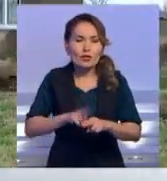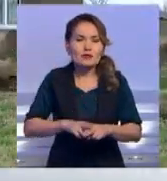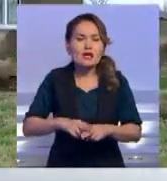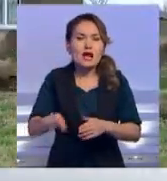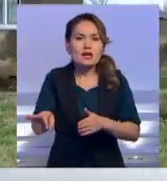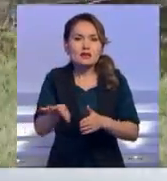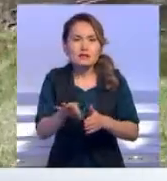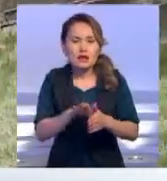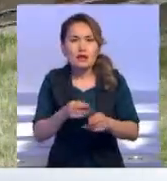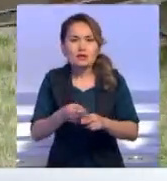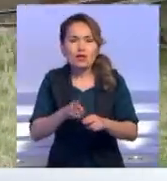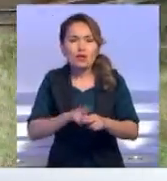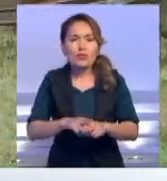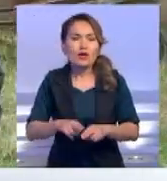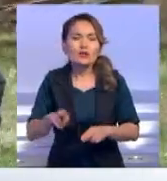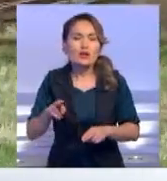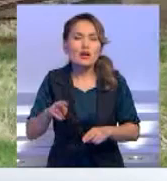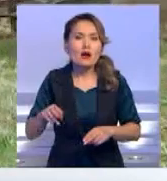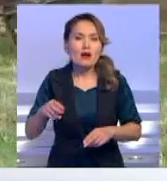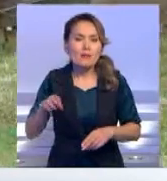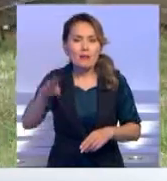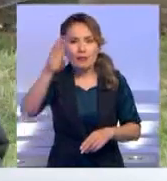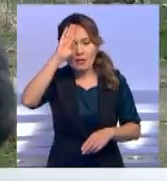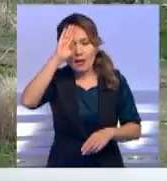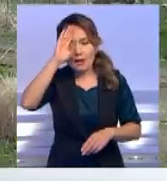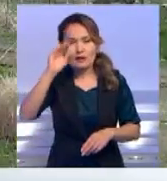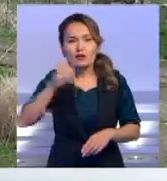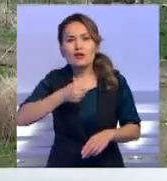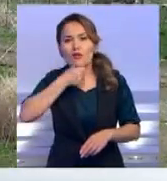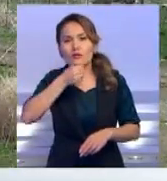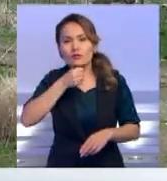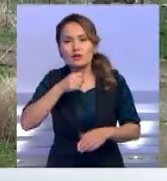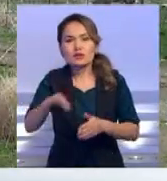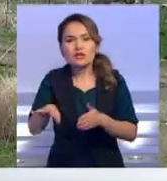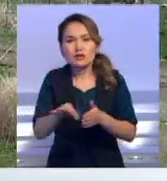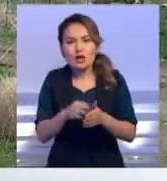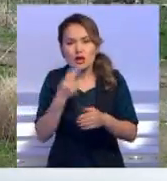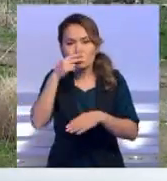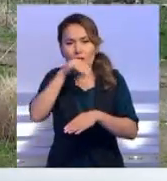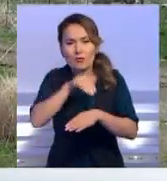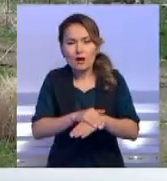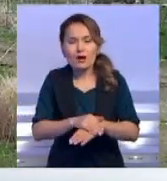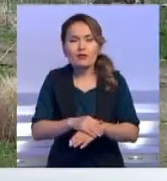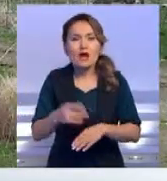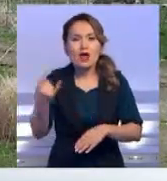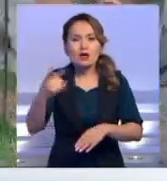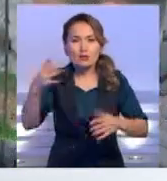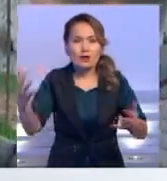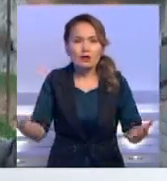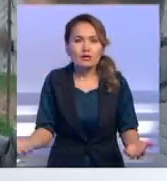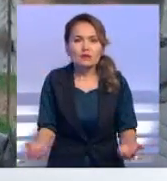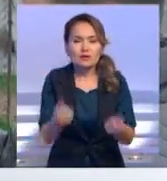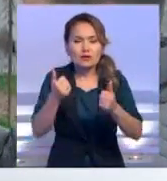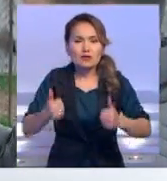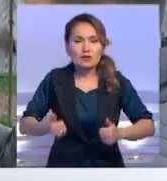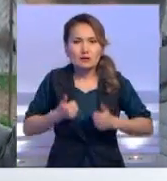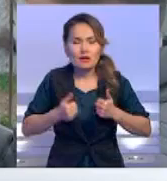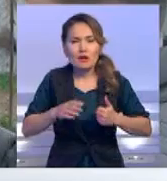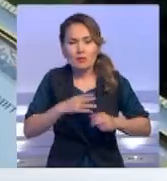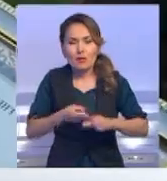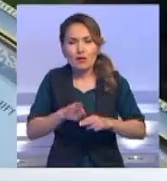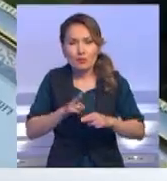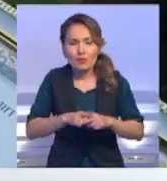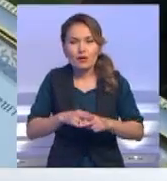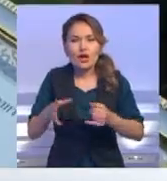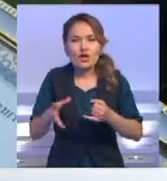сәбиді бұйым құрлы көрмей ала жөнелген. Сол маңда жүрген Демежан мұны бірден байқайды. Дереу суға секіріп құтқаруға кіріседі. Әзер дегенде жағаға алып